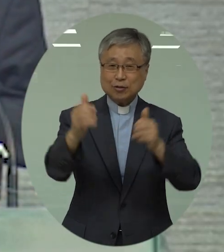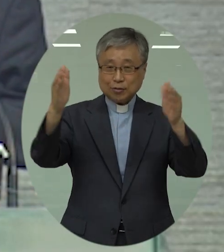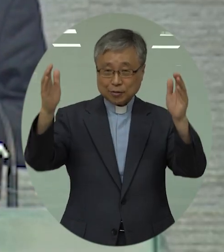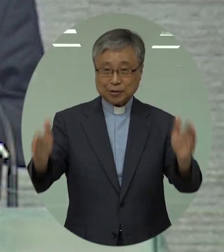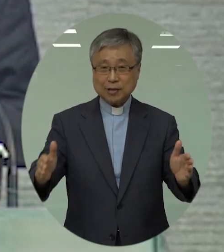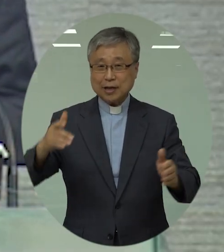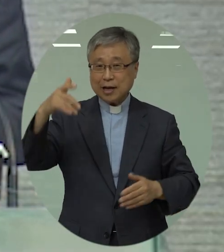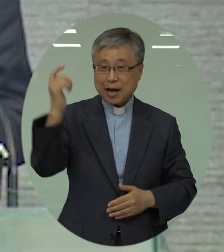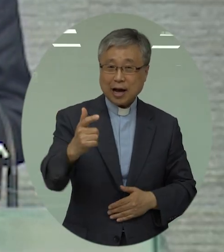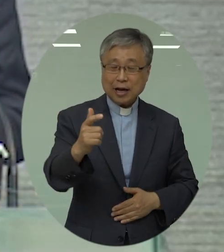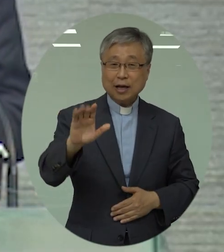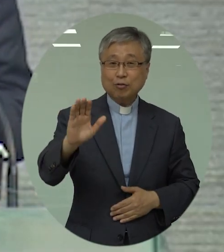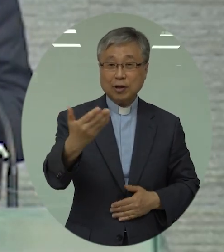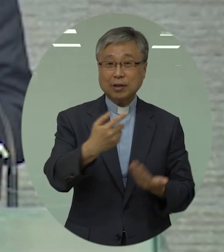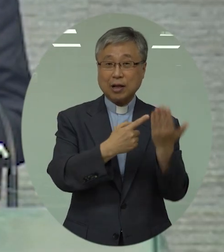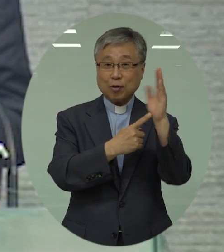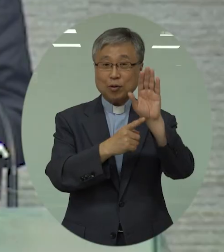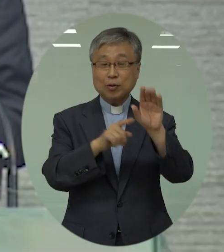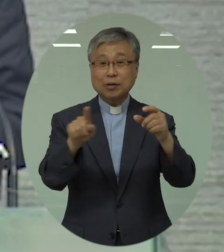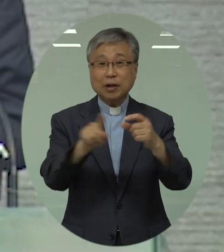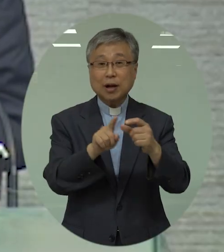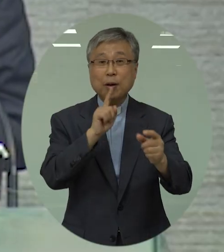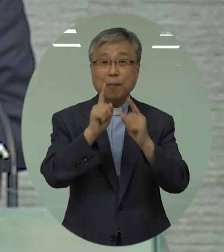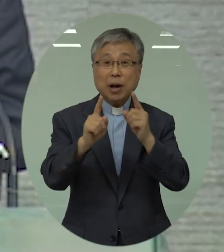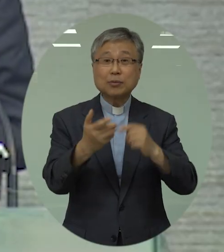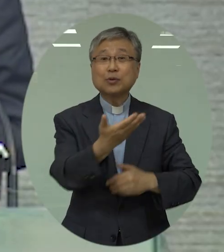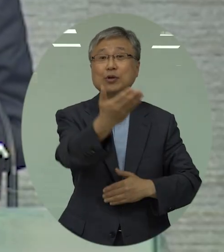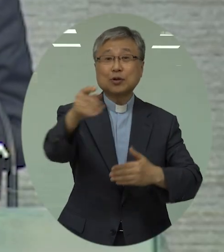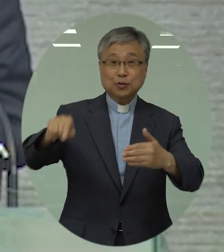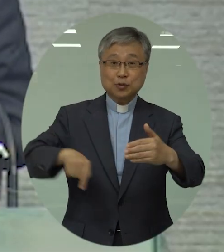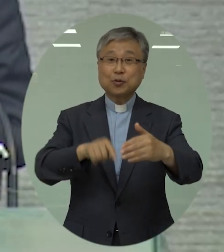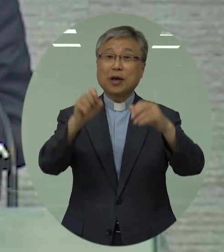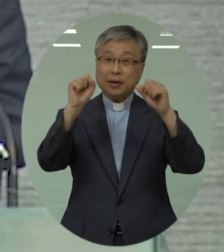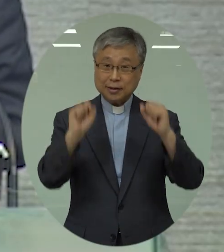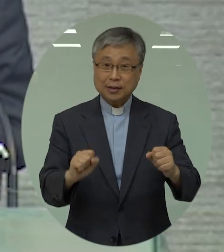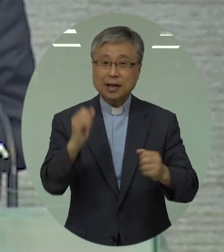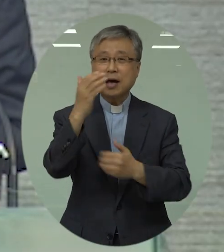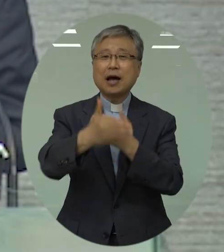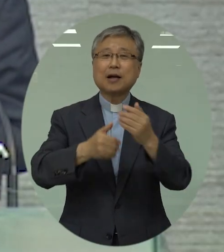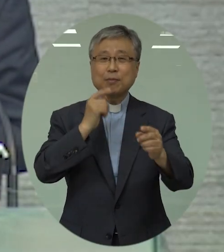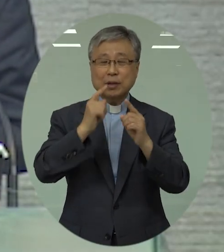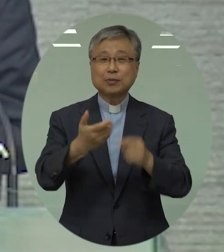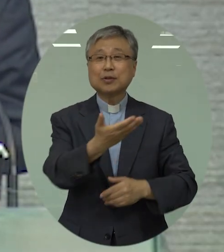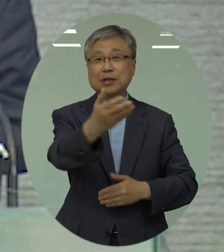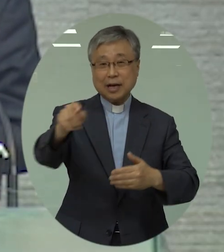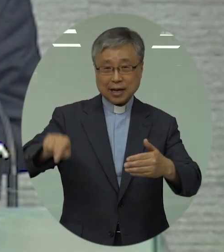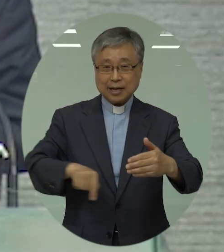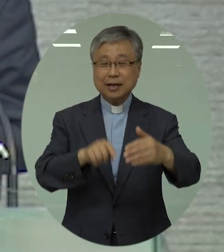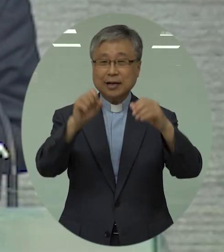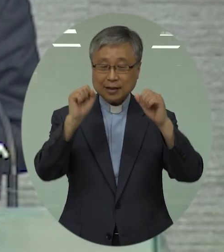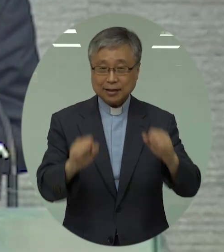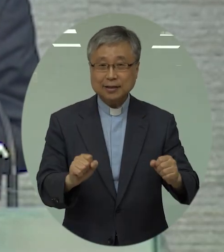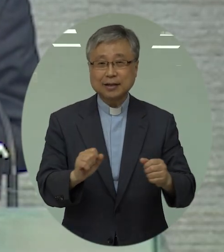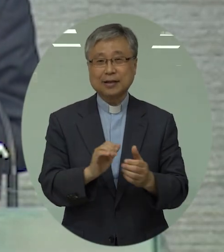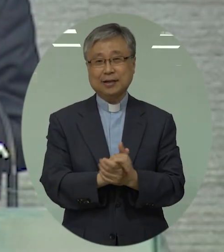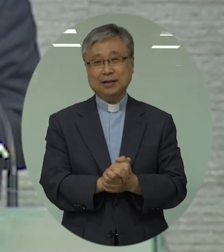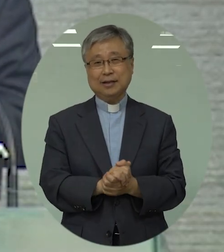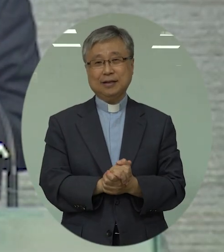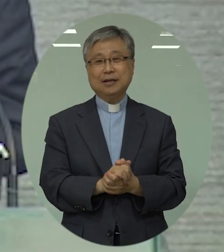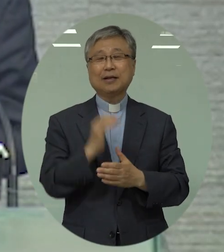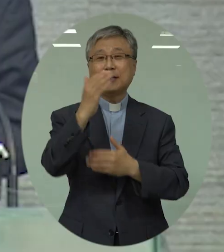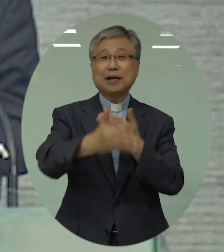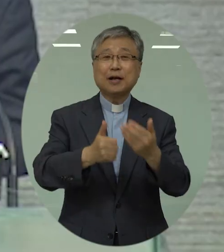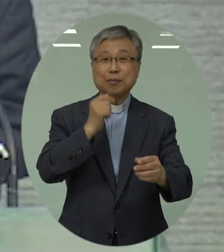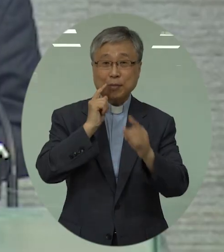사이에 강조된 단어가 뭐예요? 말씀이 너희 안에 거하신다. 하나님의 말씀이 너희 안에 거하신다. 이거예요.